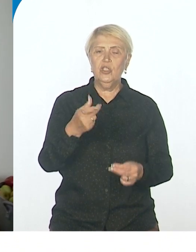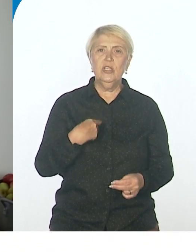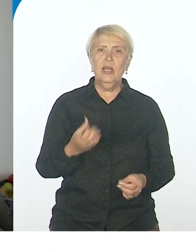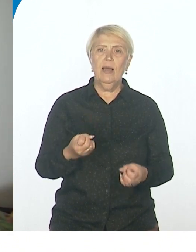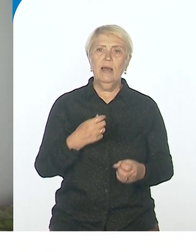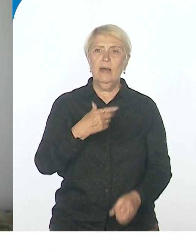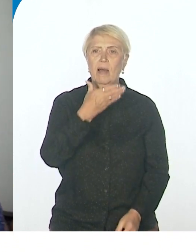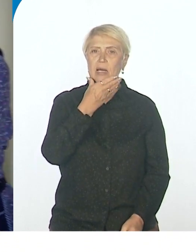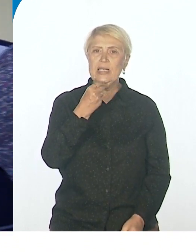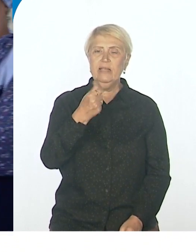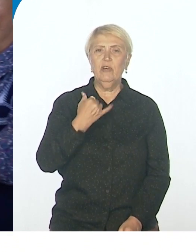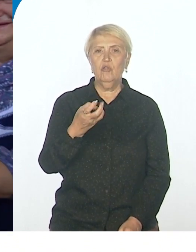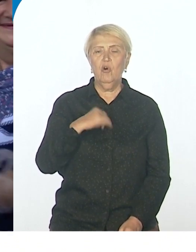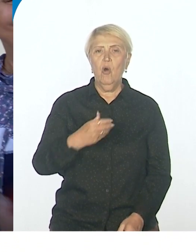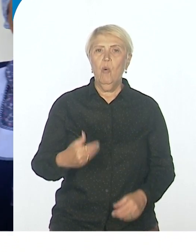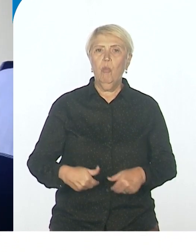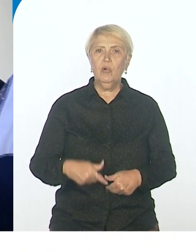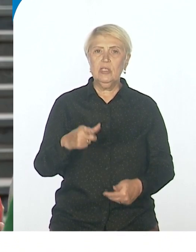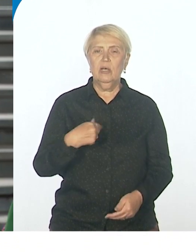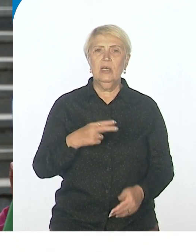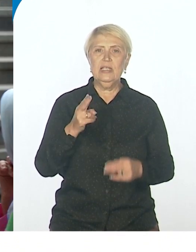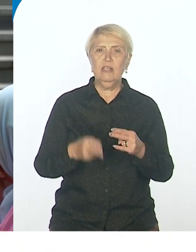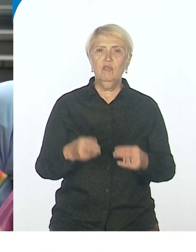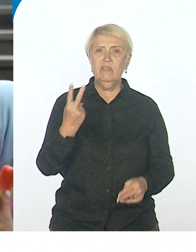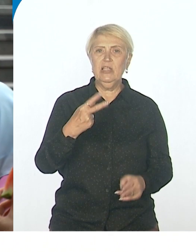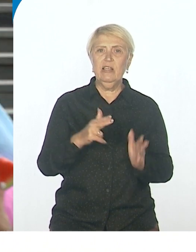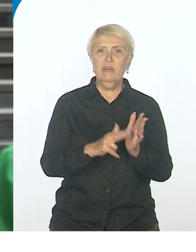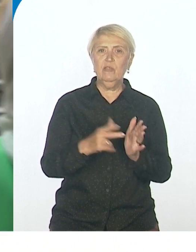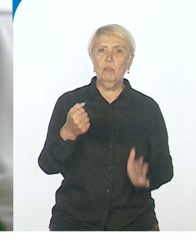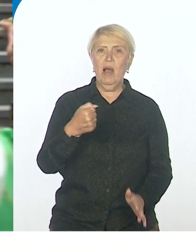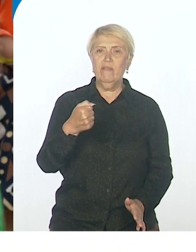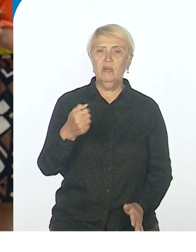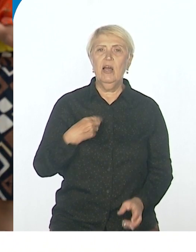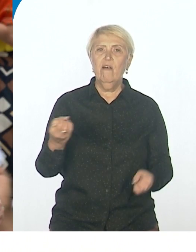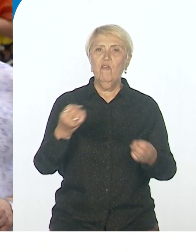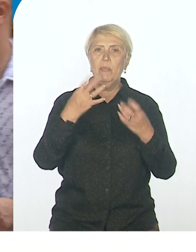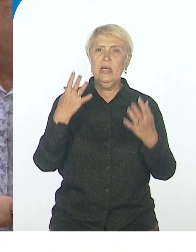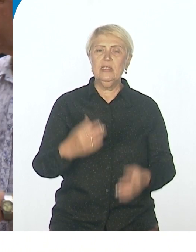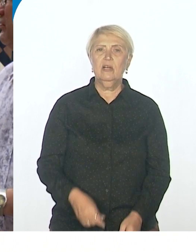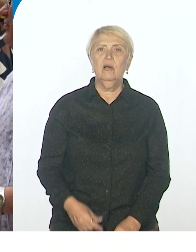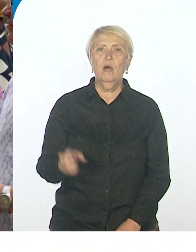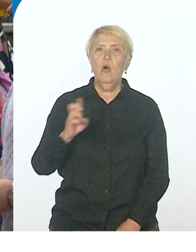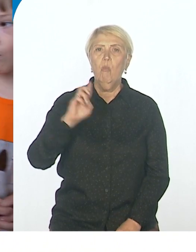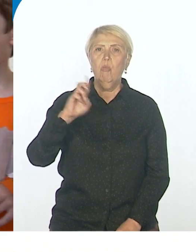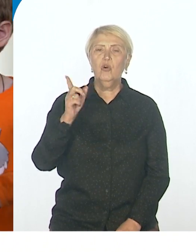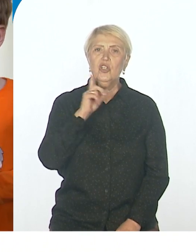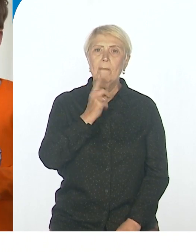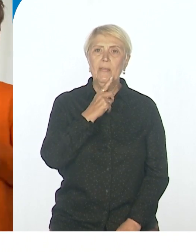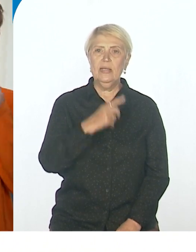праздник выпал на Успенский пост. Закончится говение 28 августа в праздник Успения Божьей Матери.